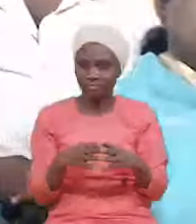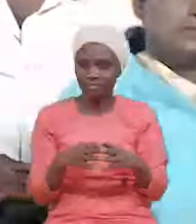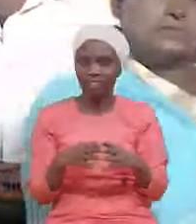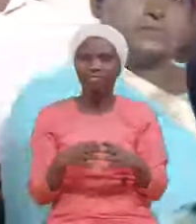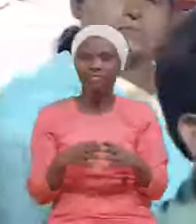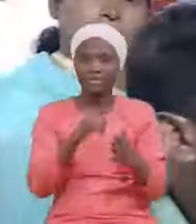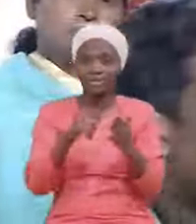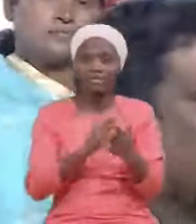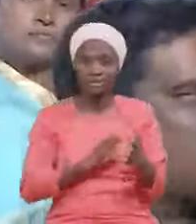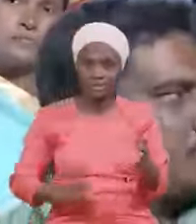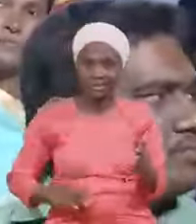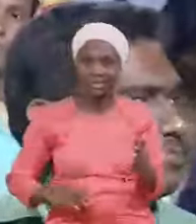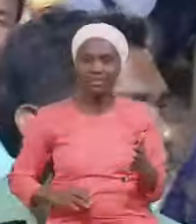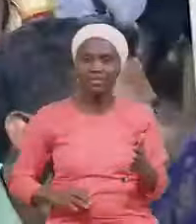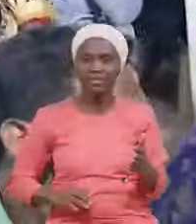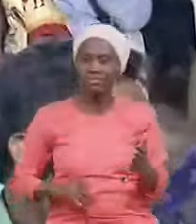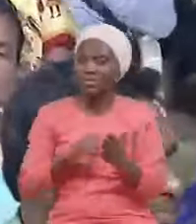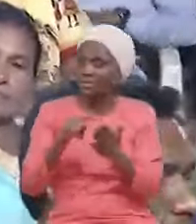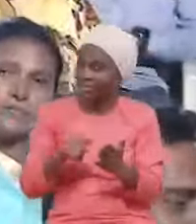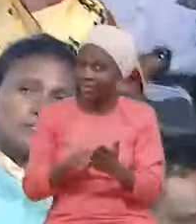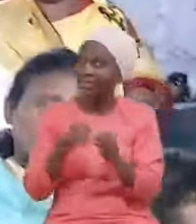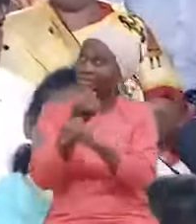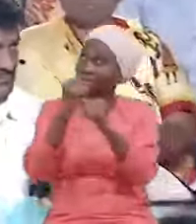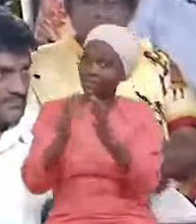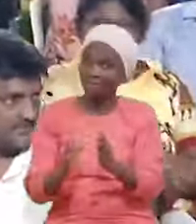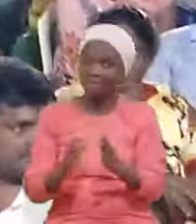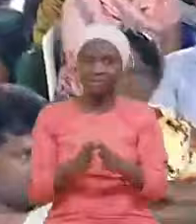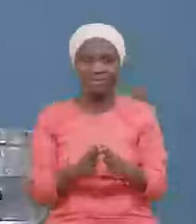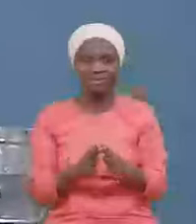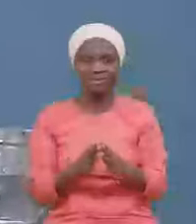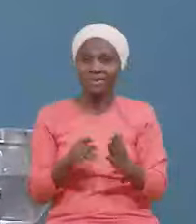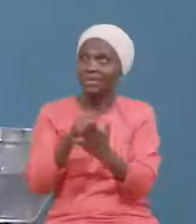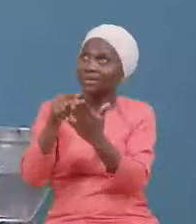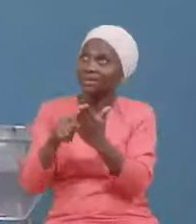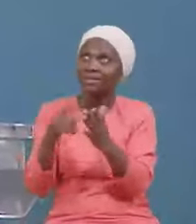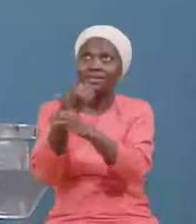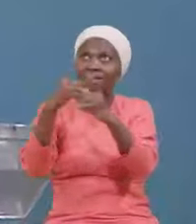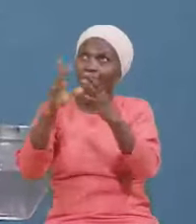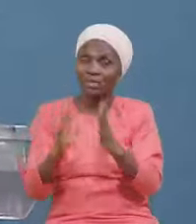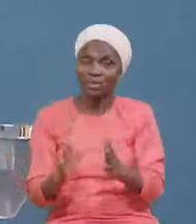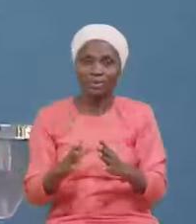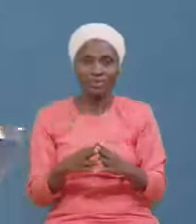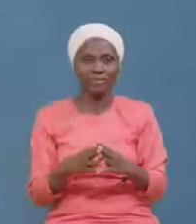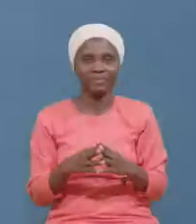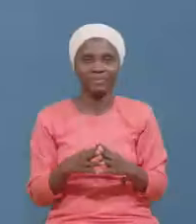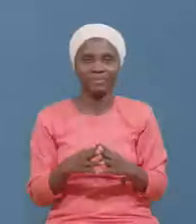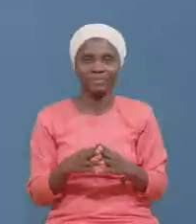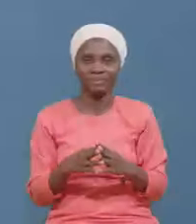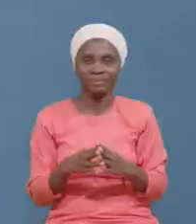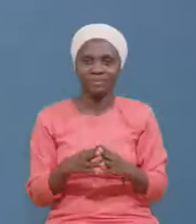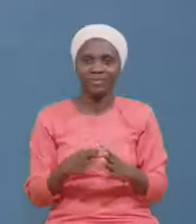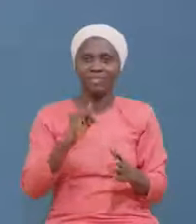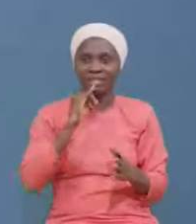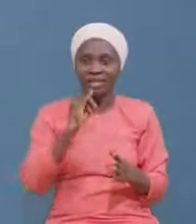మించినవి. యేసు క్రీస్తు this savior. ఈ రక్షకుడు this liberator. ఈ యొక్క స్వాతంత్రం ఇచ్చేవాడు